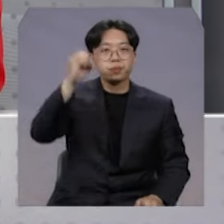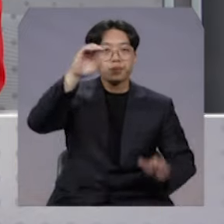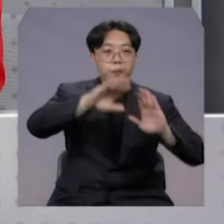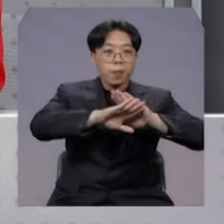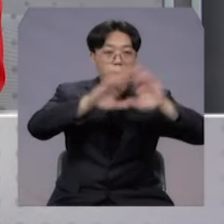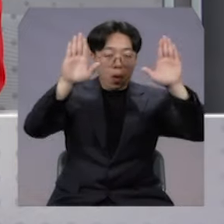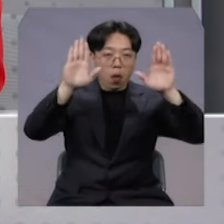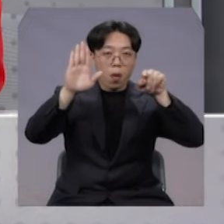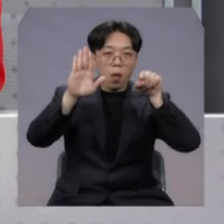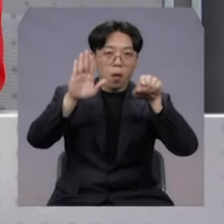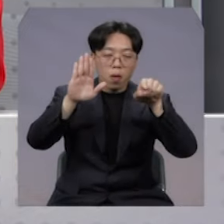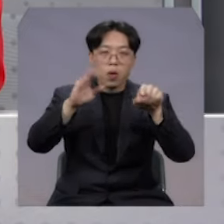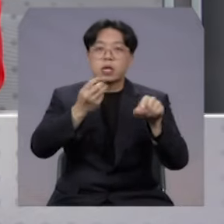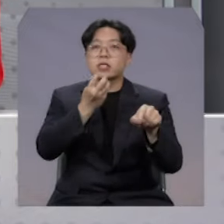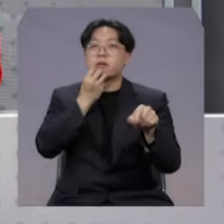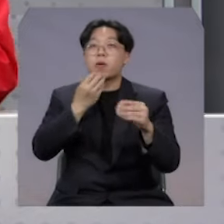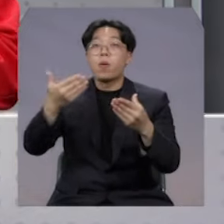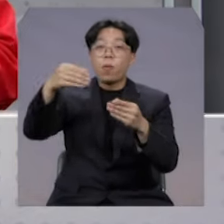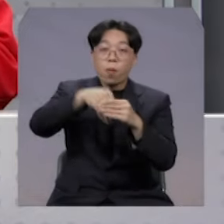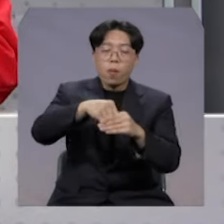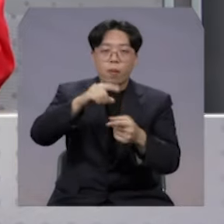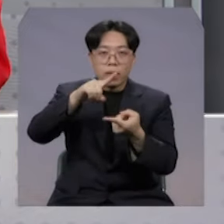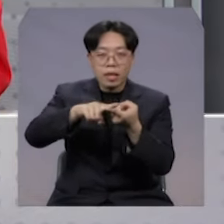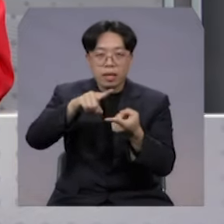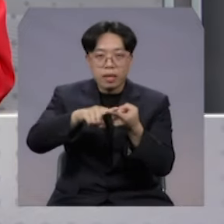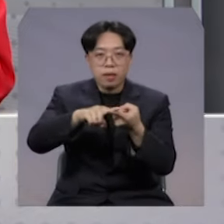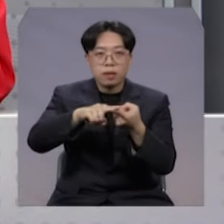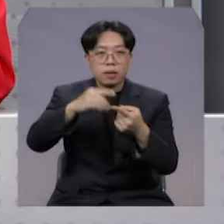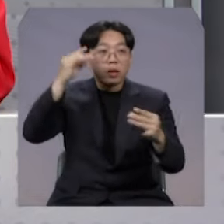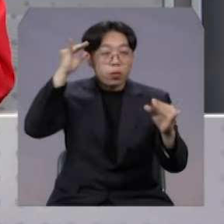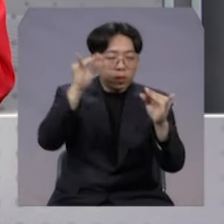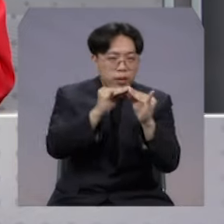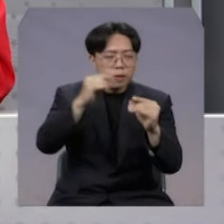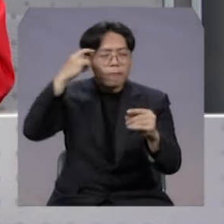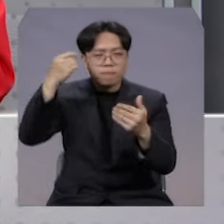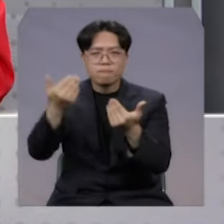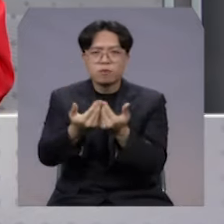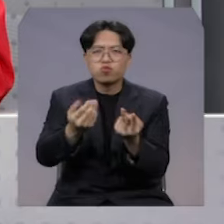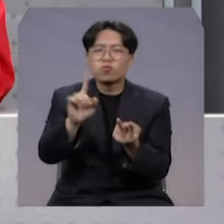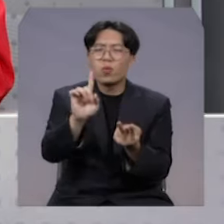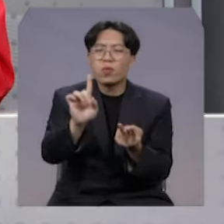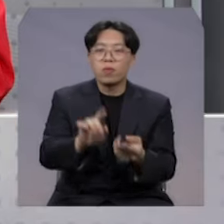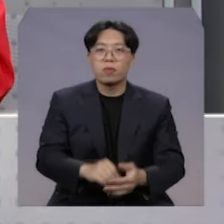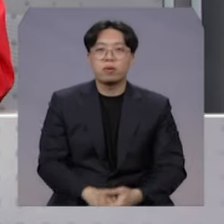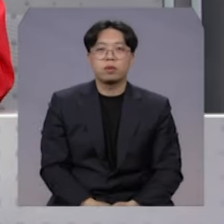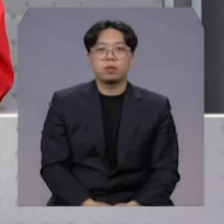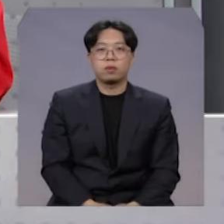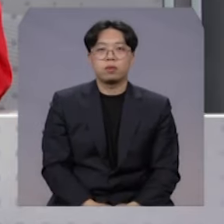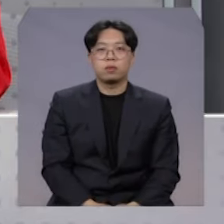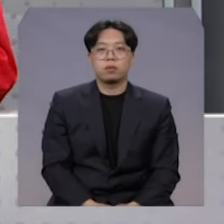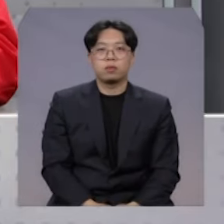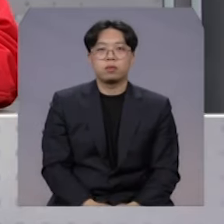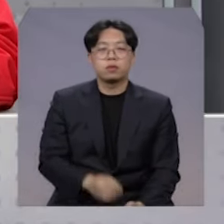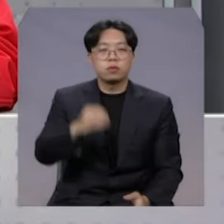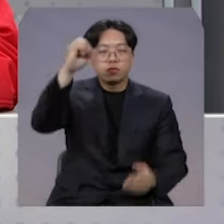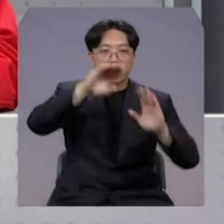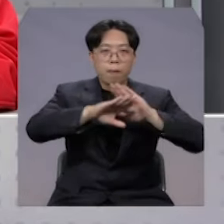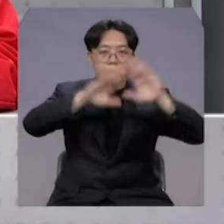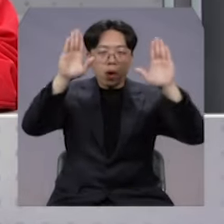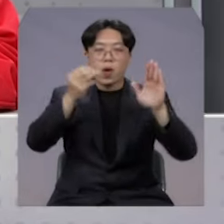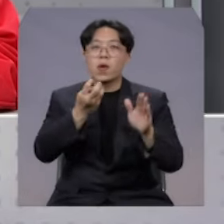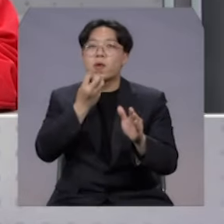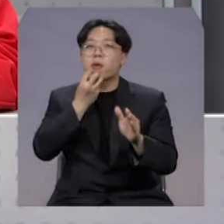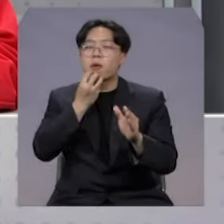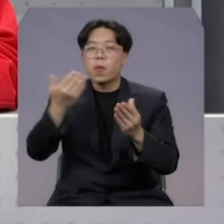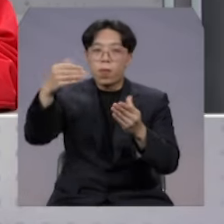서울특별시에 가는 것에 대해서 반대냐 찬성이냐를 정확하게 말씀해 달라는 겁니다. 네, 광명시가 서울의 특별시에 들어가게 되면 여러 가지